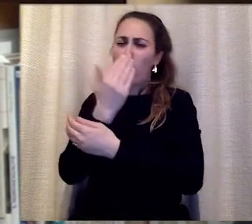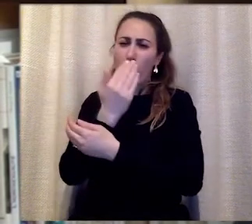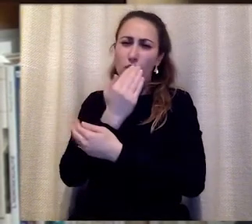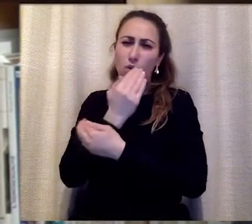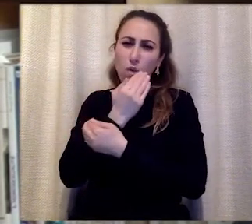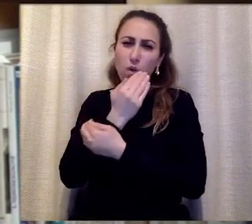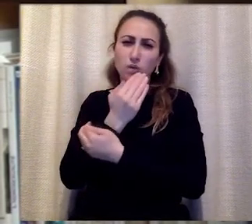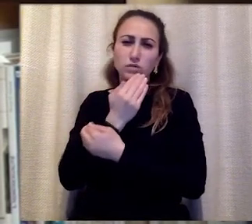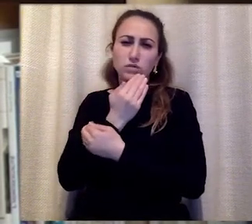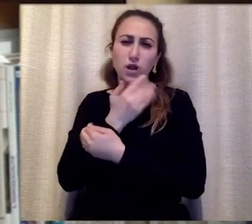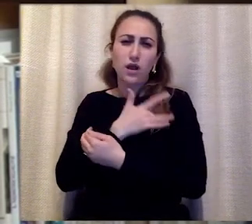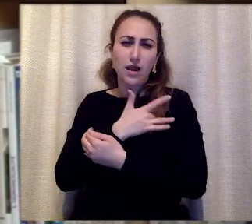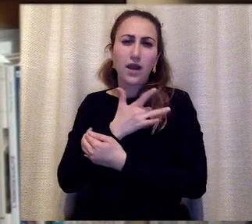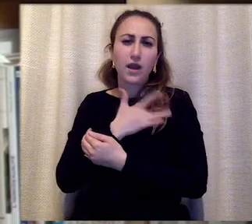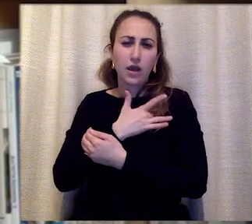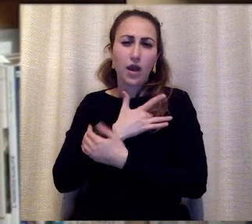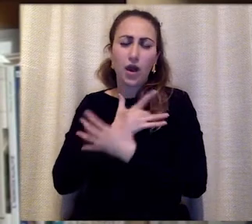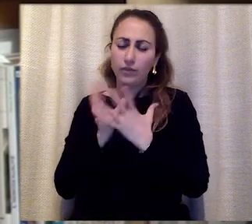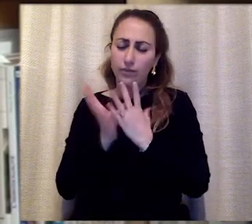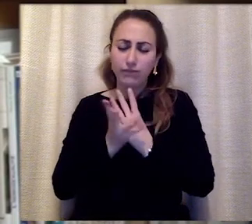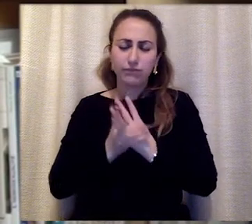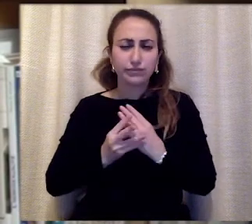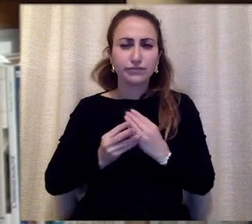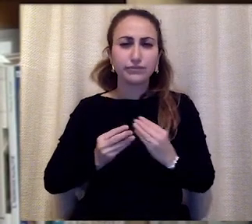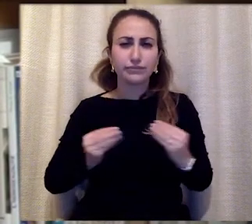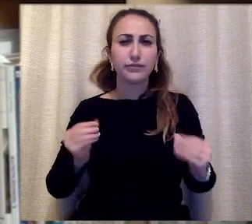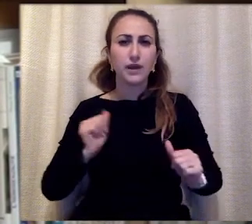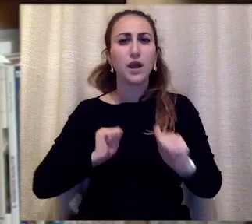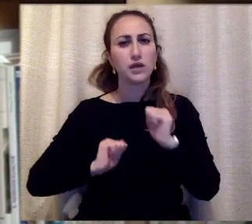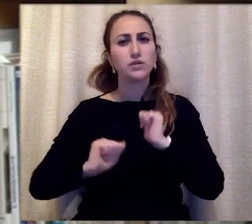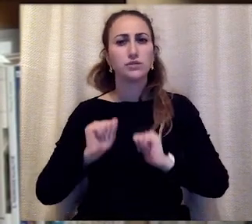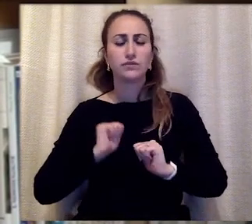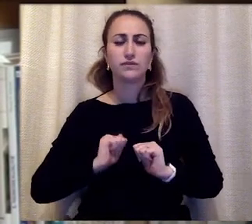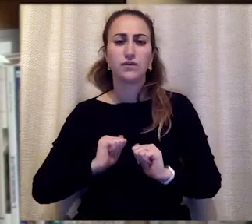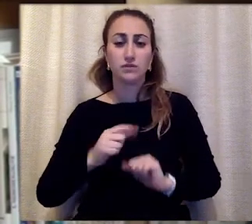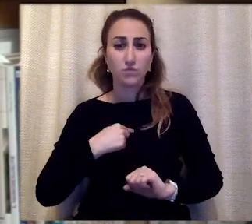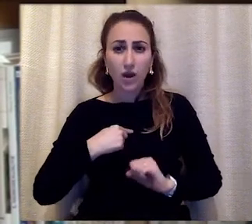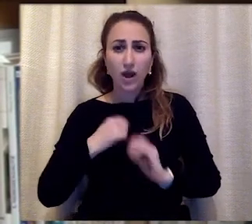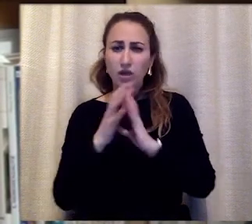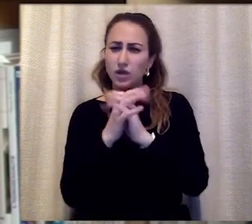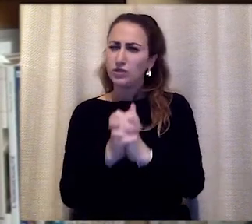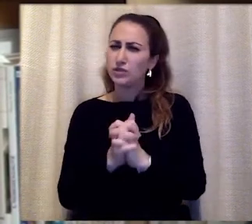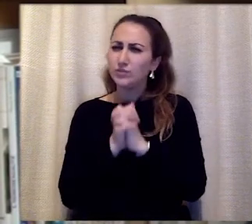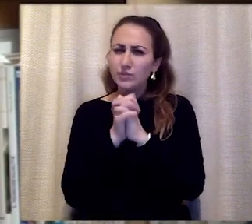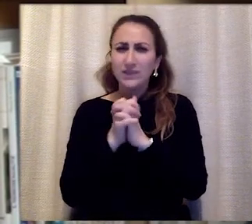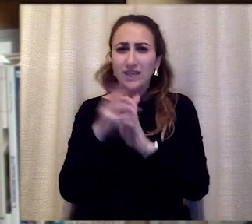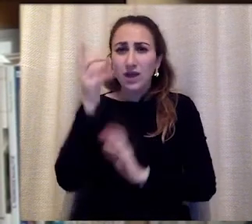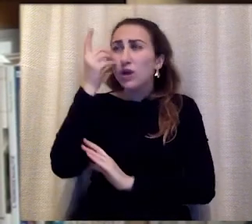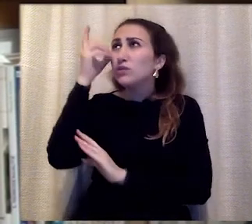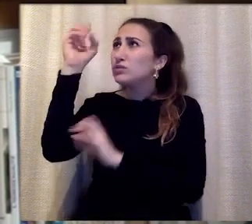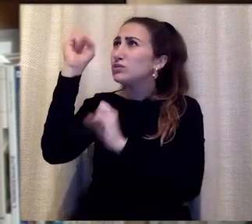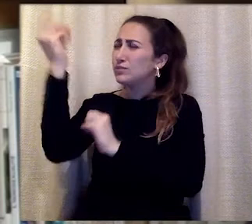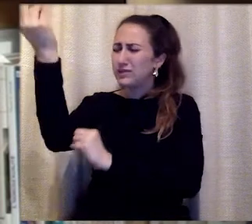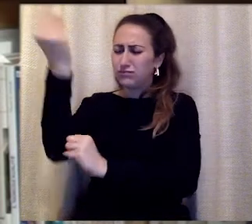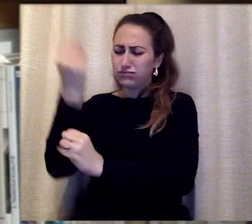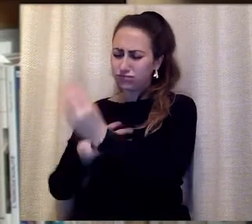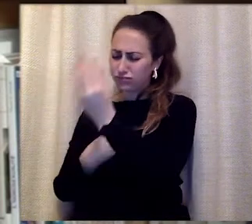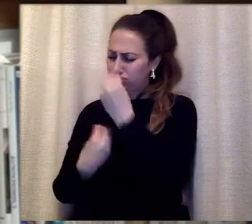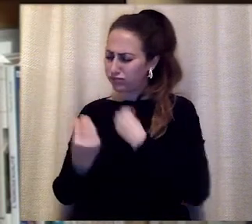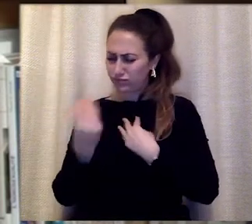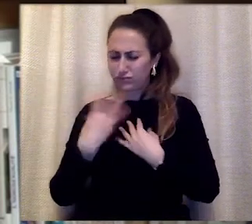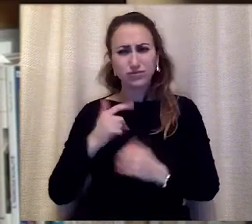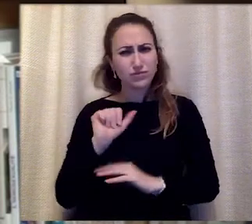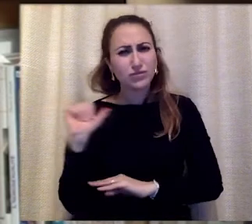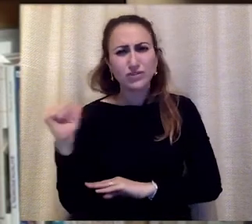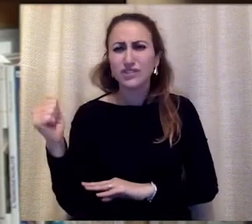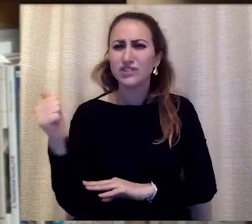Et je prie pour que Dieu puisse nous donner à chacun d'être là où il est, d'avoir un